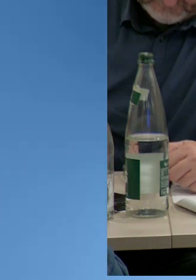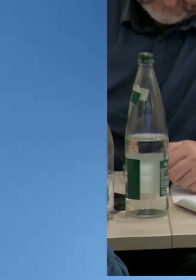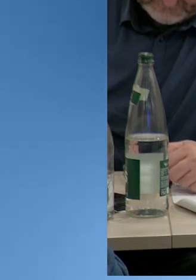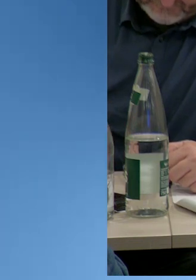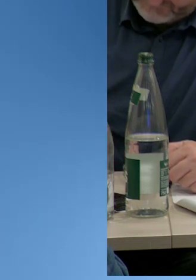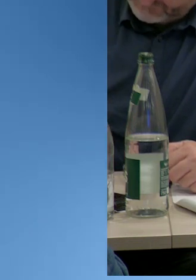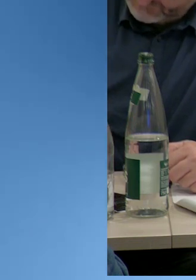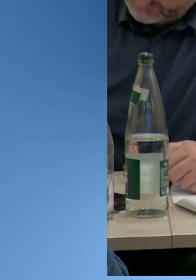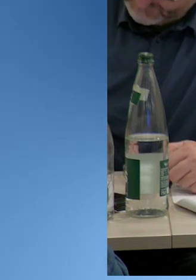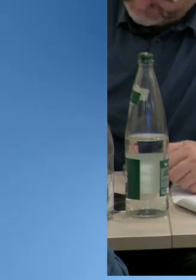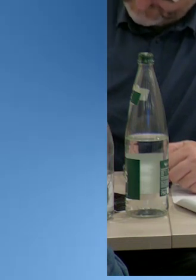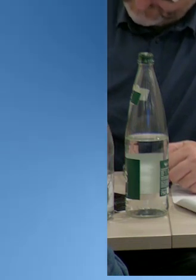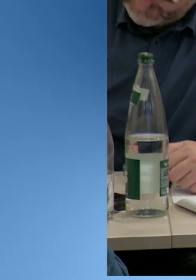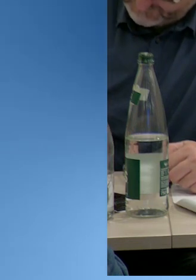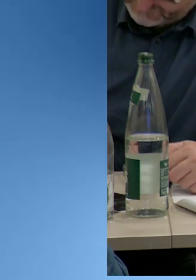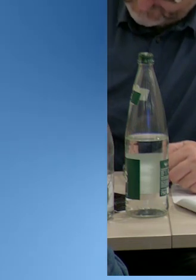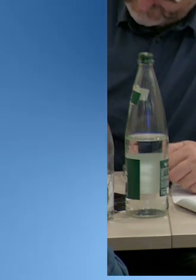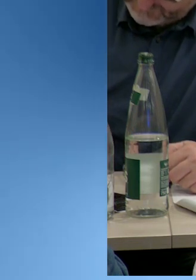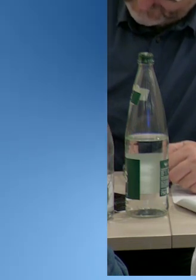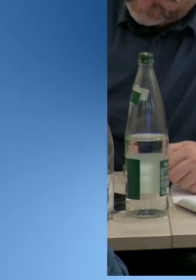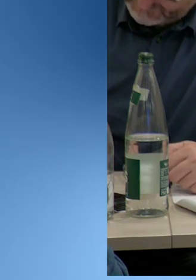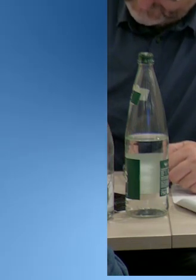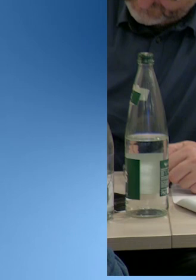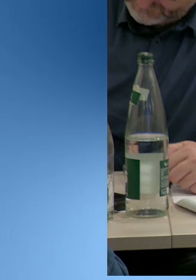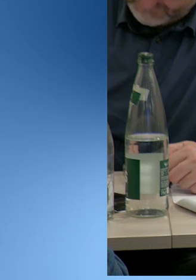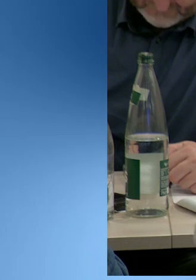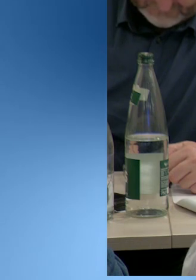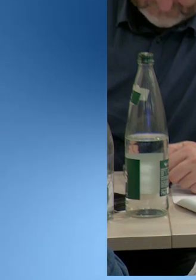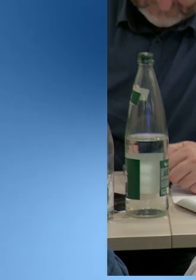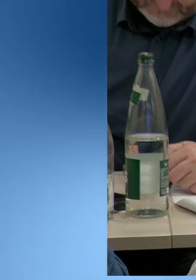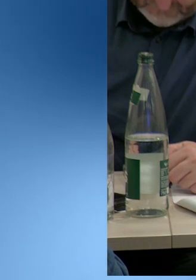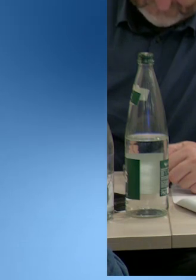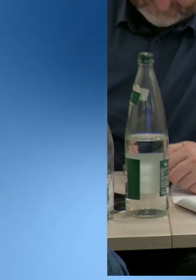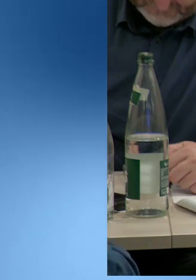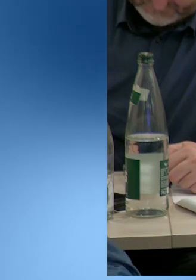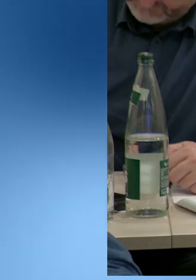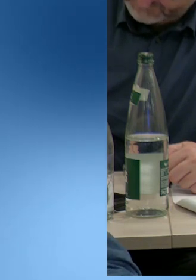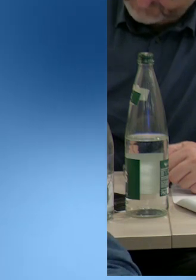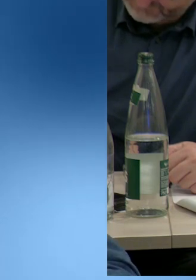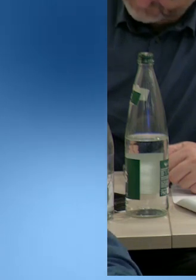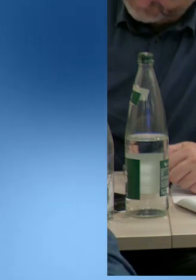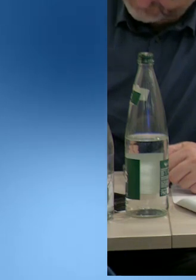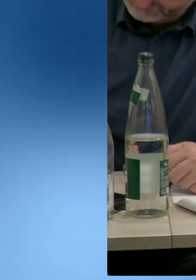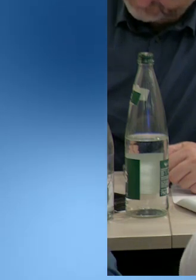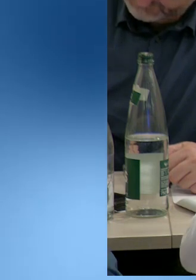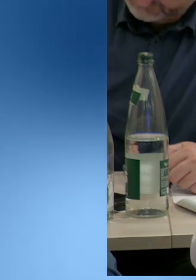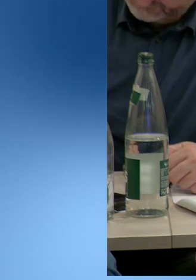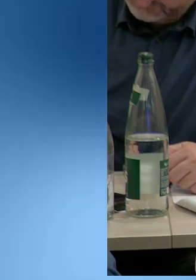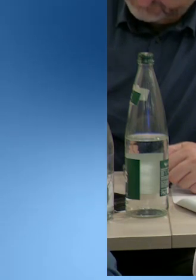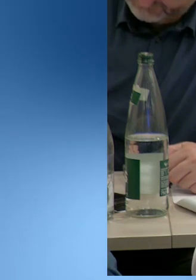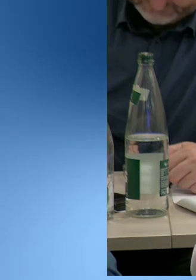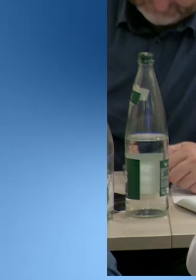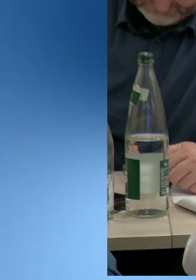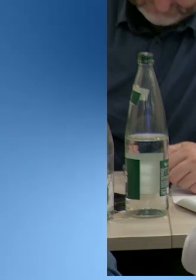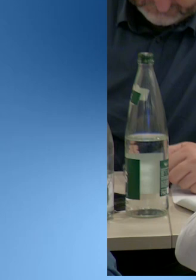euh et puis casser les dalles de béton forcément pour pouvoir mettre une cage d'ascenseur casser des dalles de béton quand vous cassez le